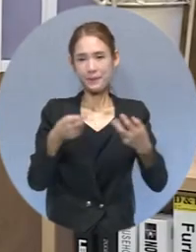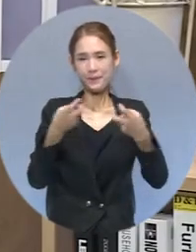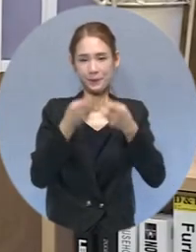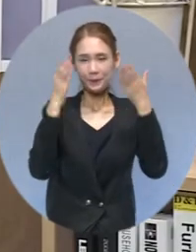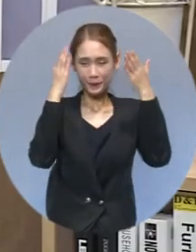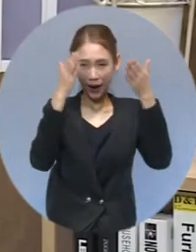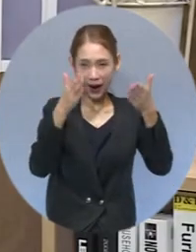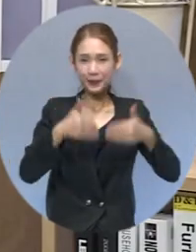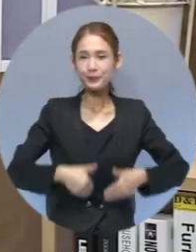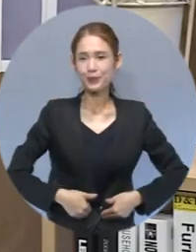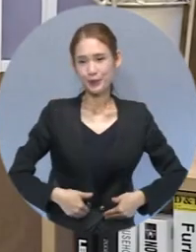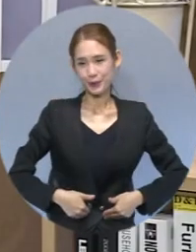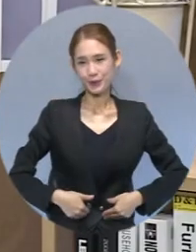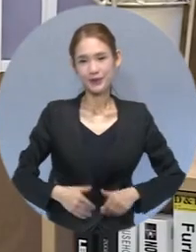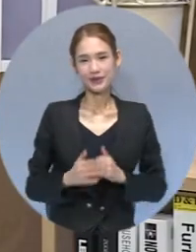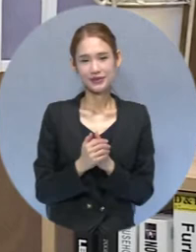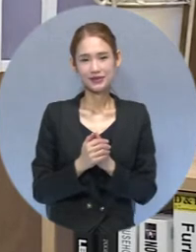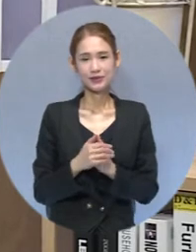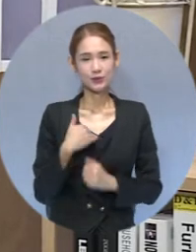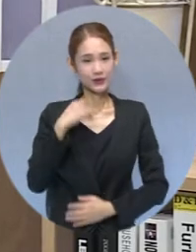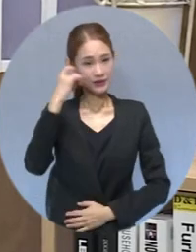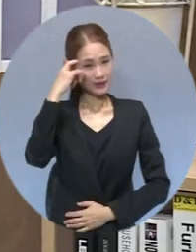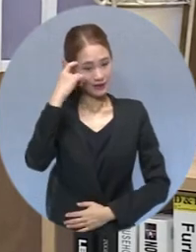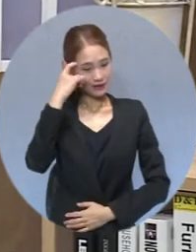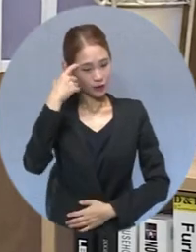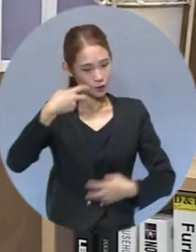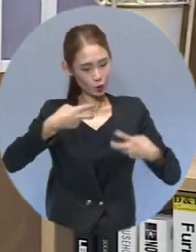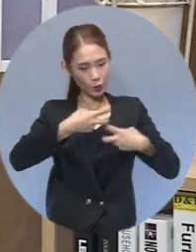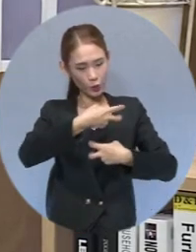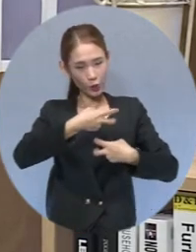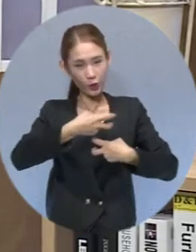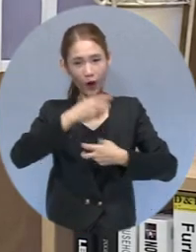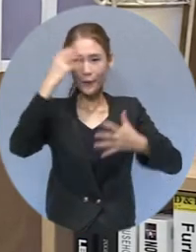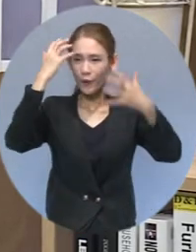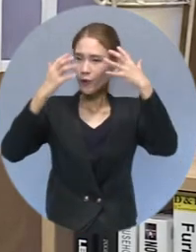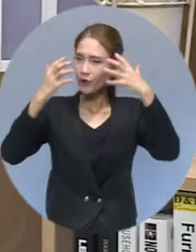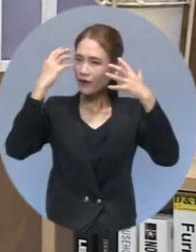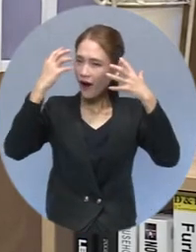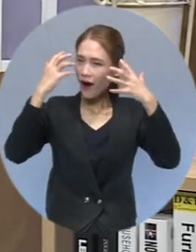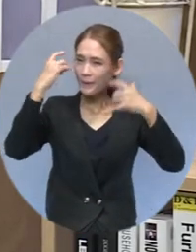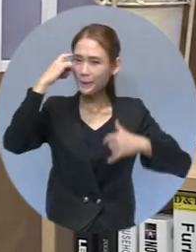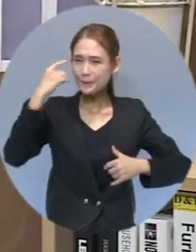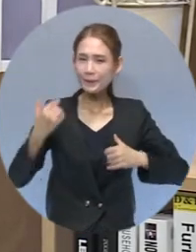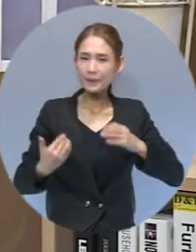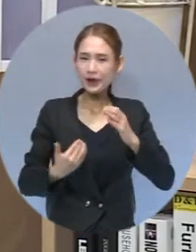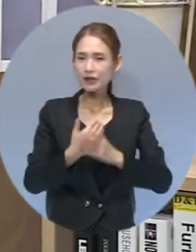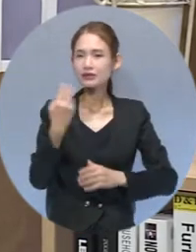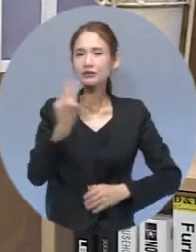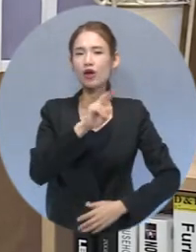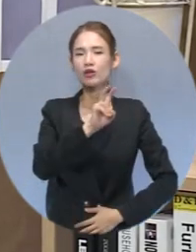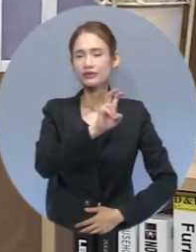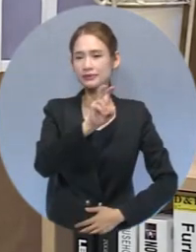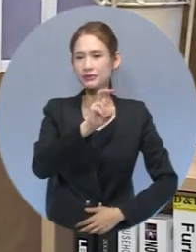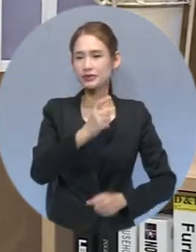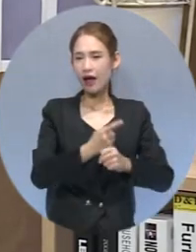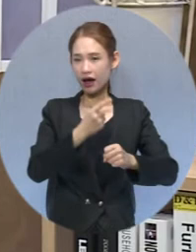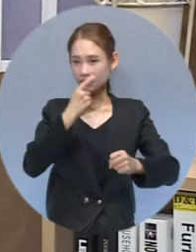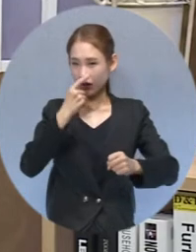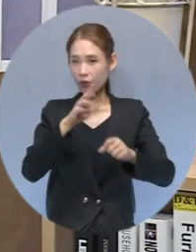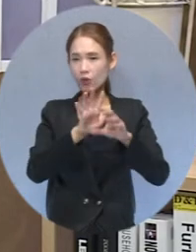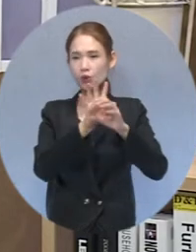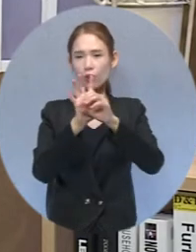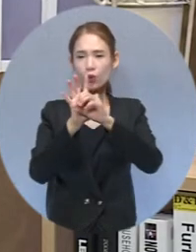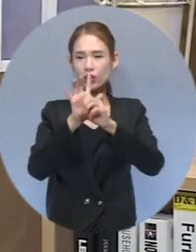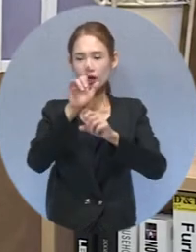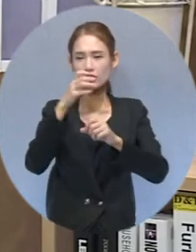제가 지금 생각이 드는 게 교통이 좀 더 혼잡해졌다고 느꼈던 게 이제 2020년 작년에 코로나19가 발발하면서